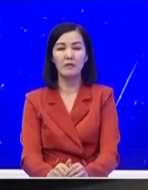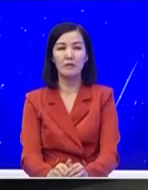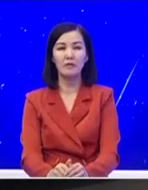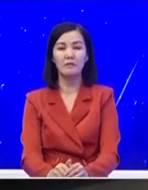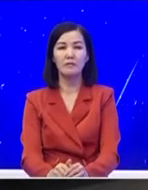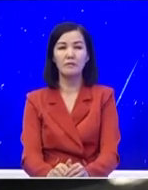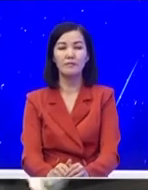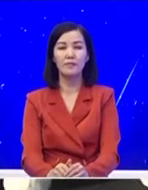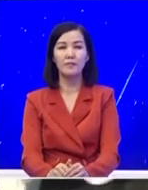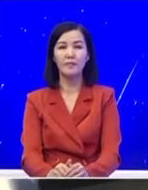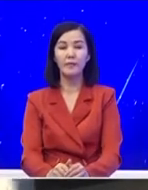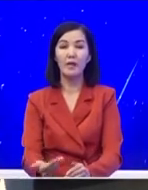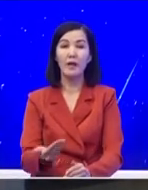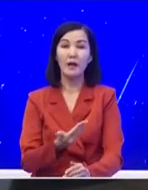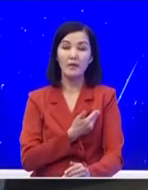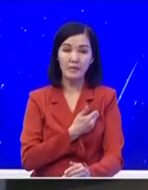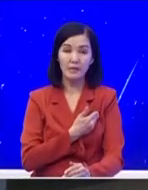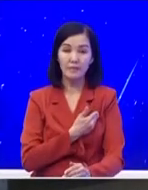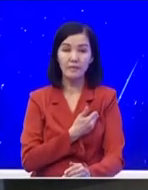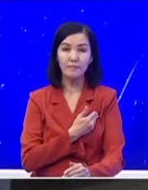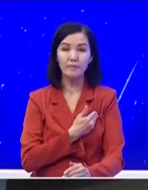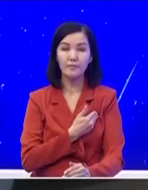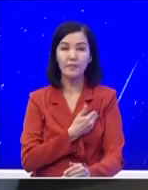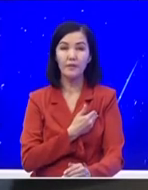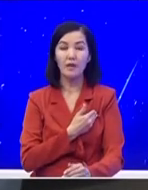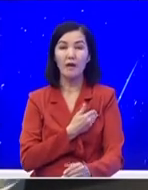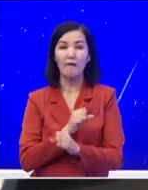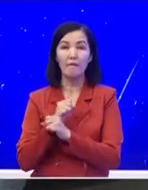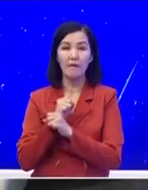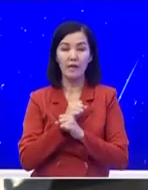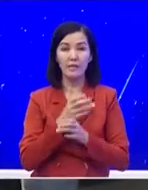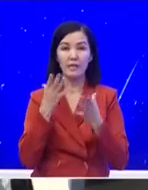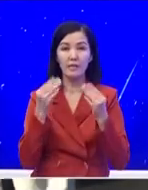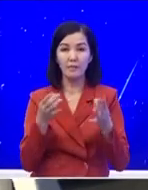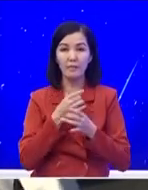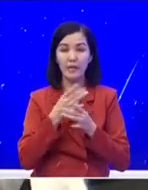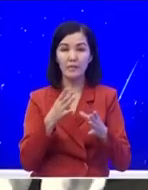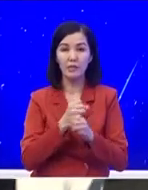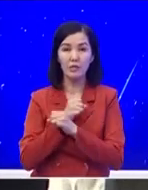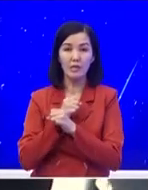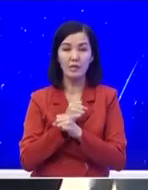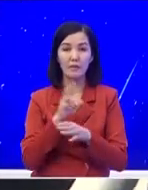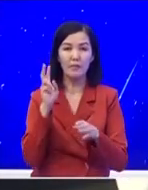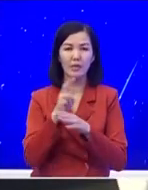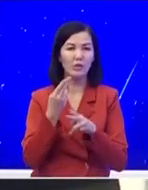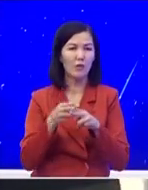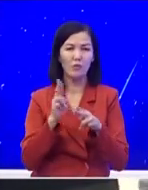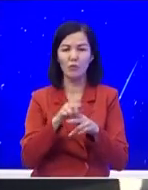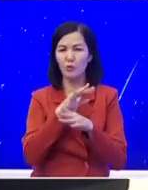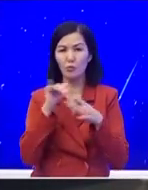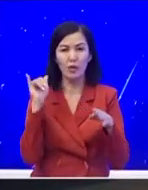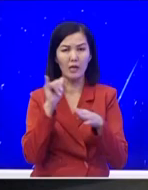Значит, с одной стороны, хотим уточнить, особенно вот эти выходные дни, праздничные дни, в город Текели приезжает очень много